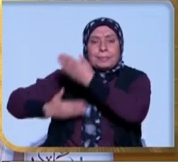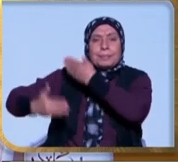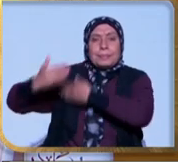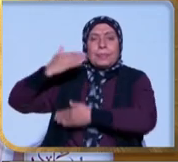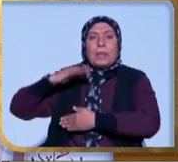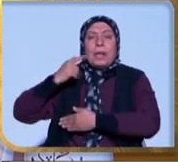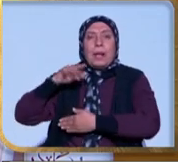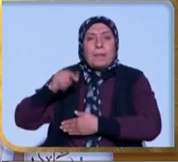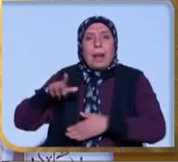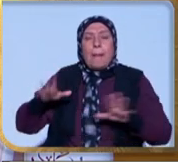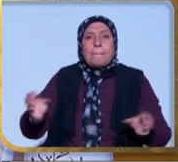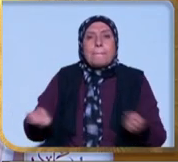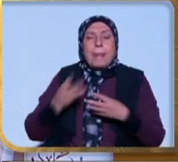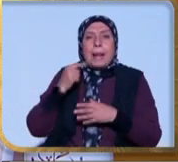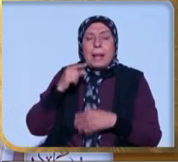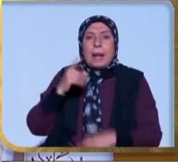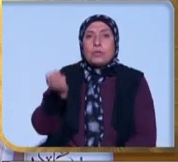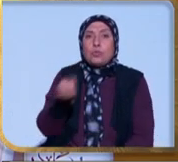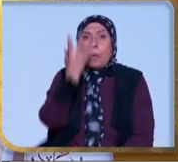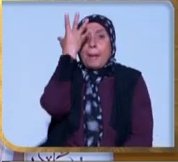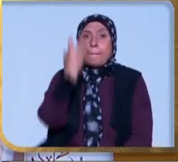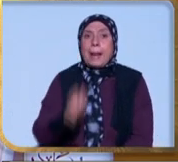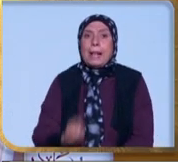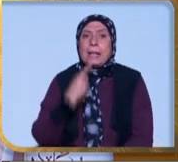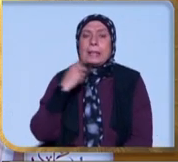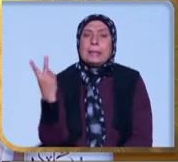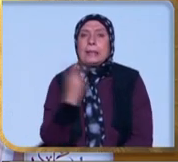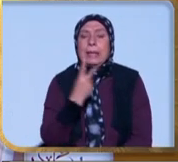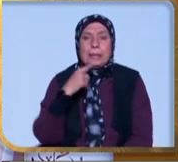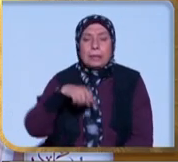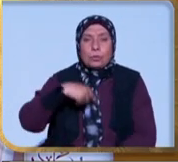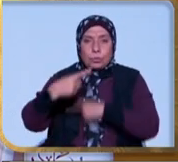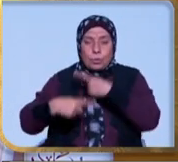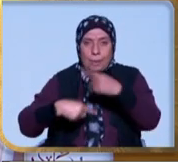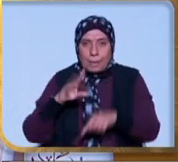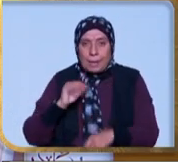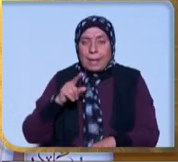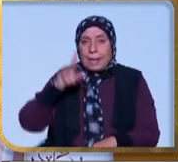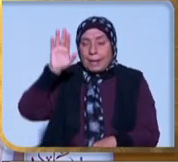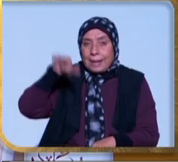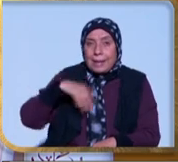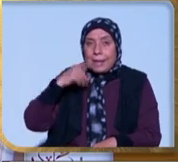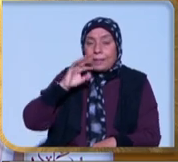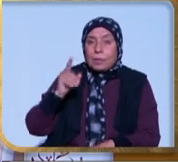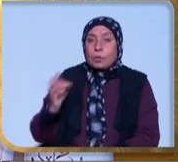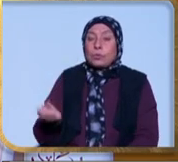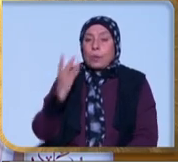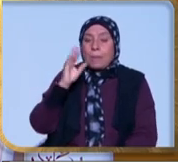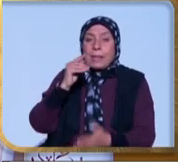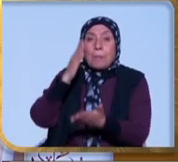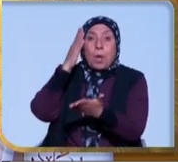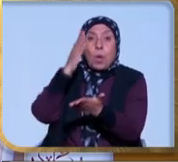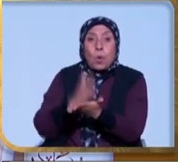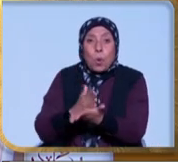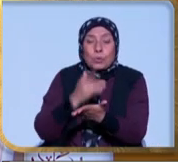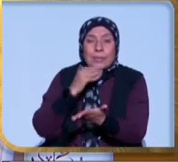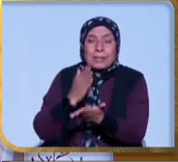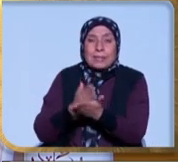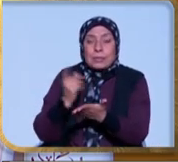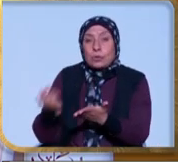فبيتعاقبوا علينا في هذا الوقت من باب الفصل بين النهار وما بين